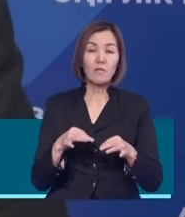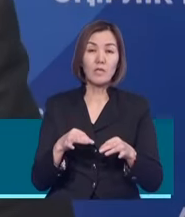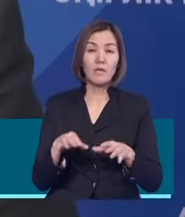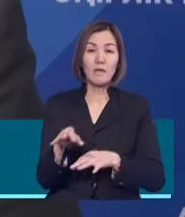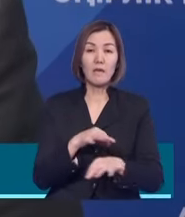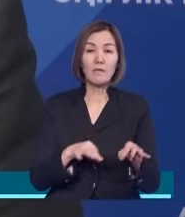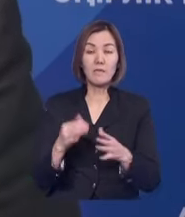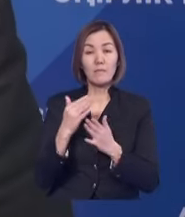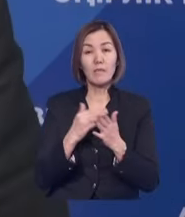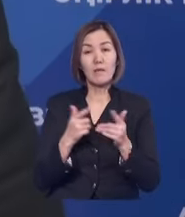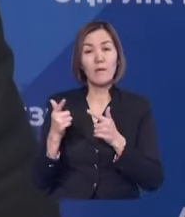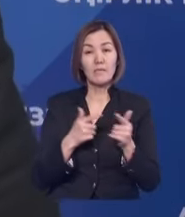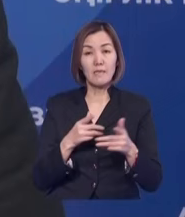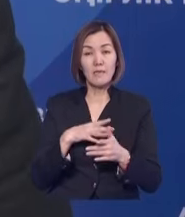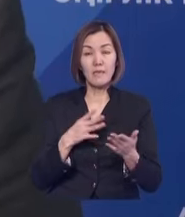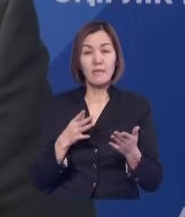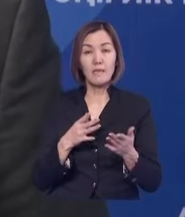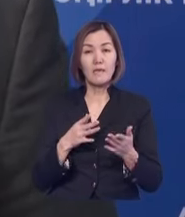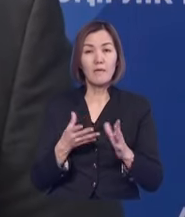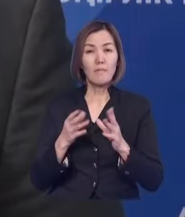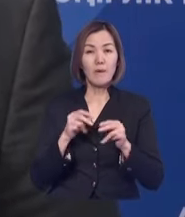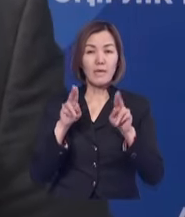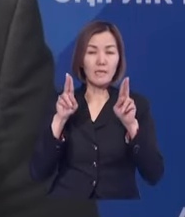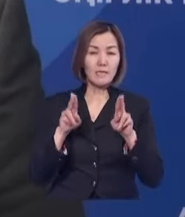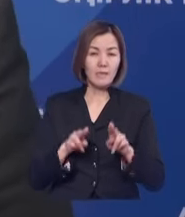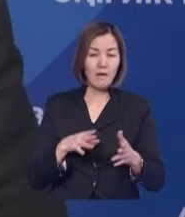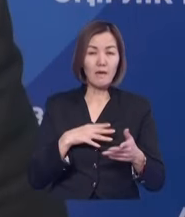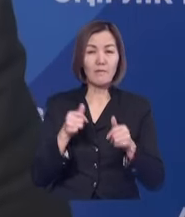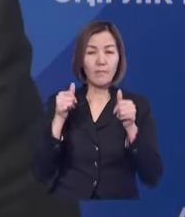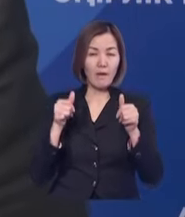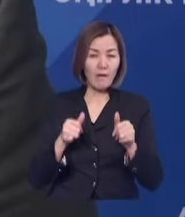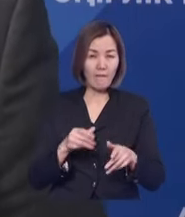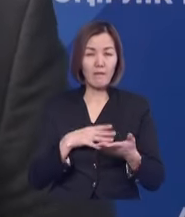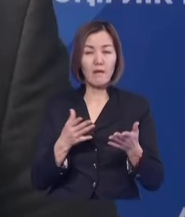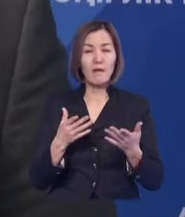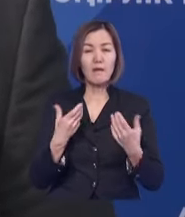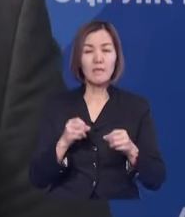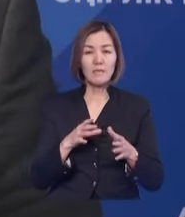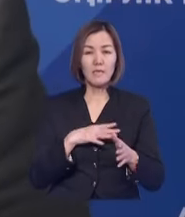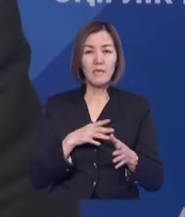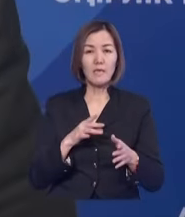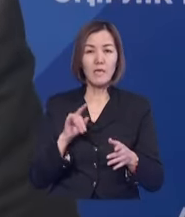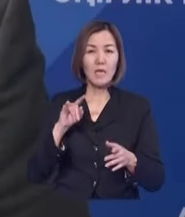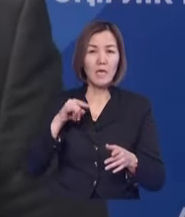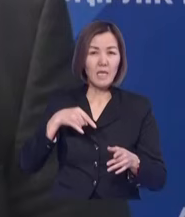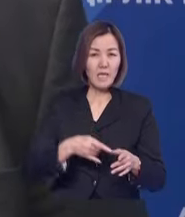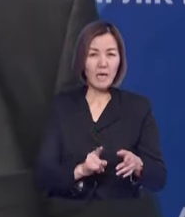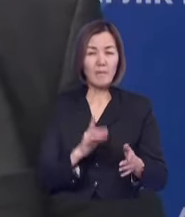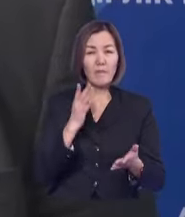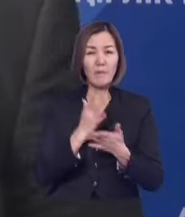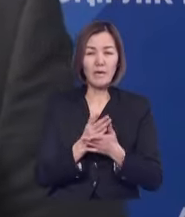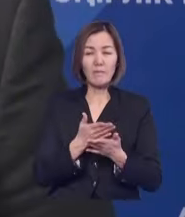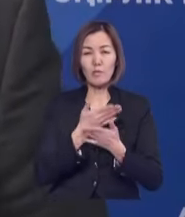картасы әзірленген болатын. Яғни бұл жерде бүкіл знактар көрсетілген, қай жерде жолдардың ана ямалары бар, соның бәрі